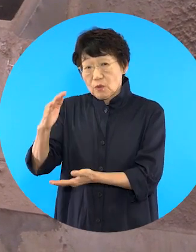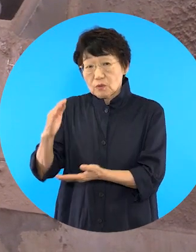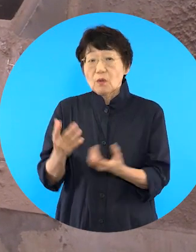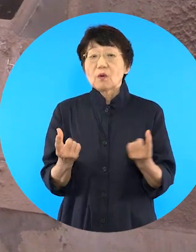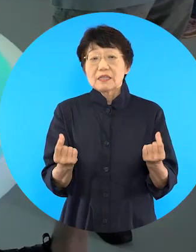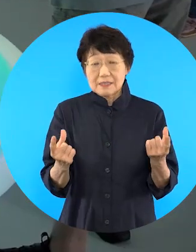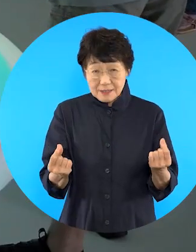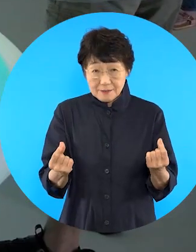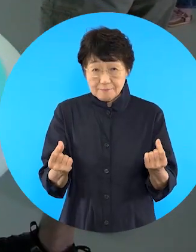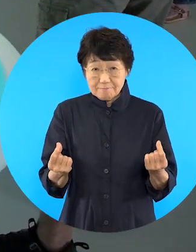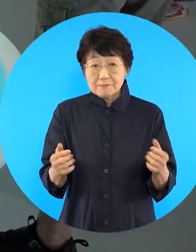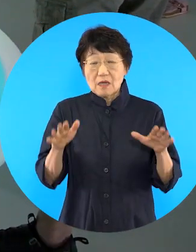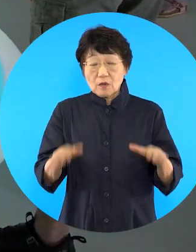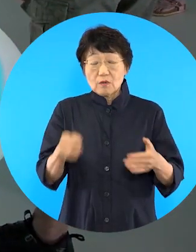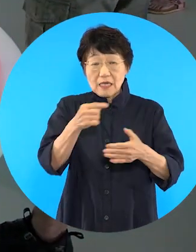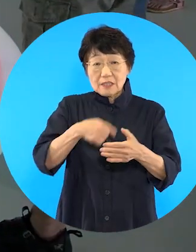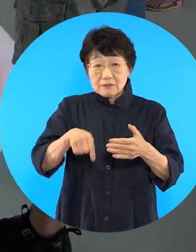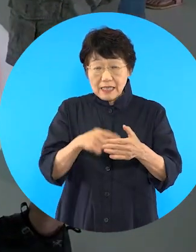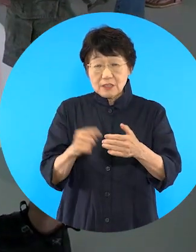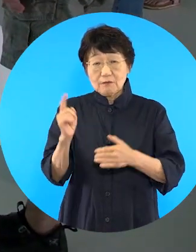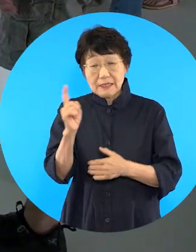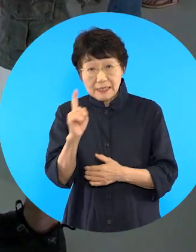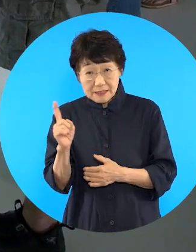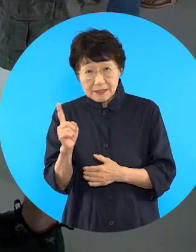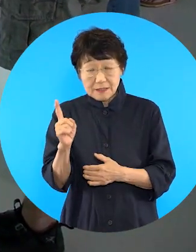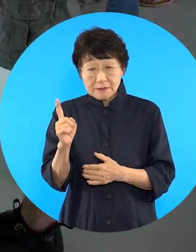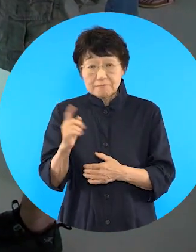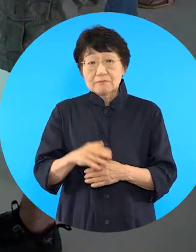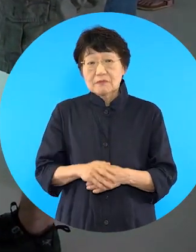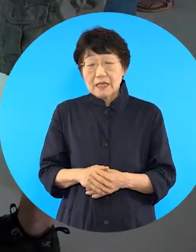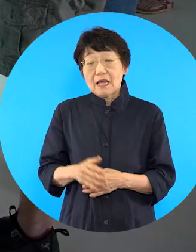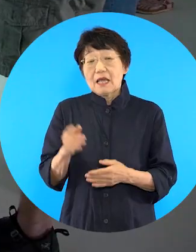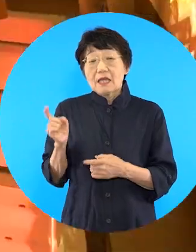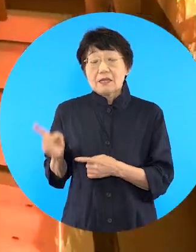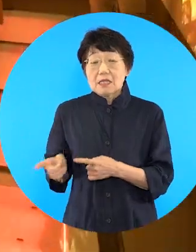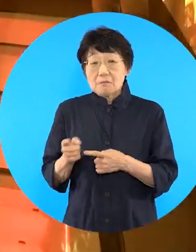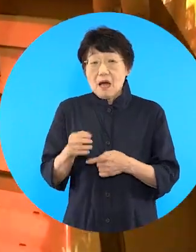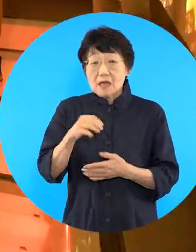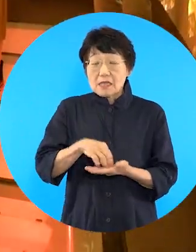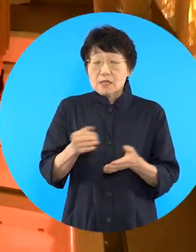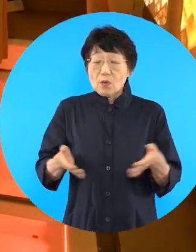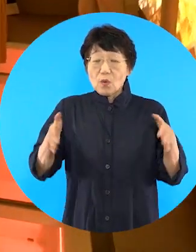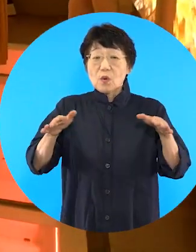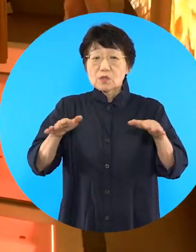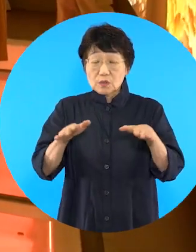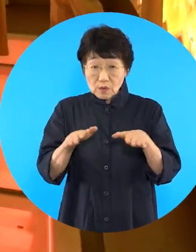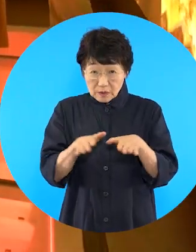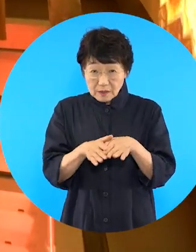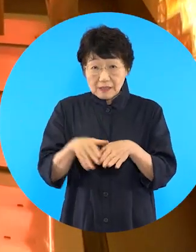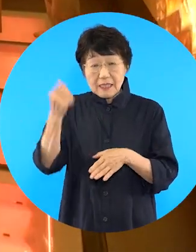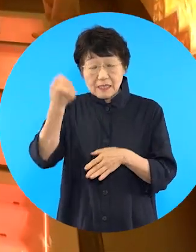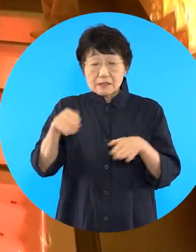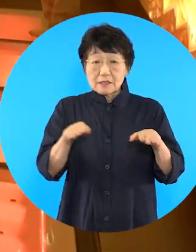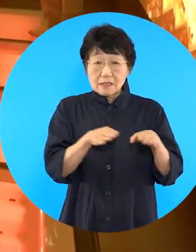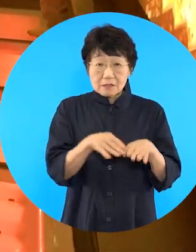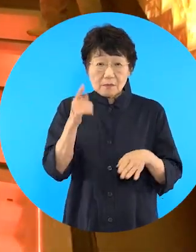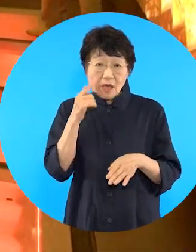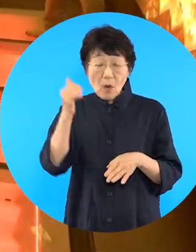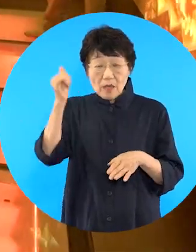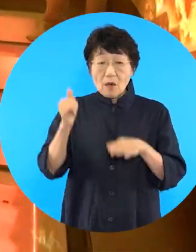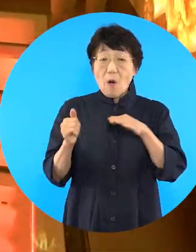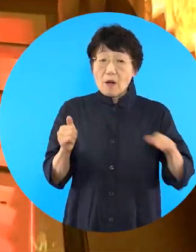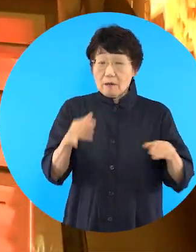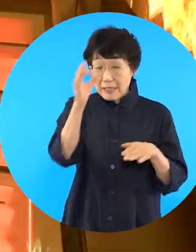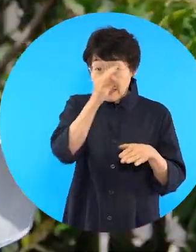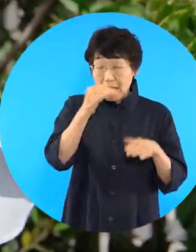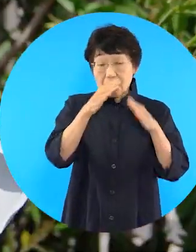です。今回の練馬ホットラインでは、練馬清掃工場で行われた夏休み親子見学会の